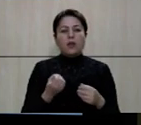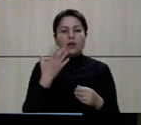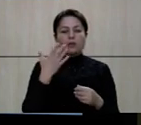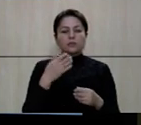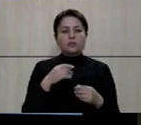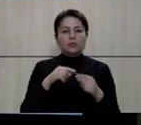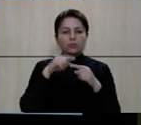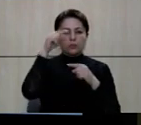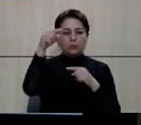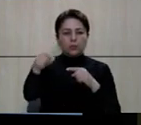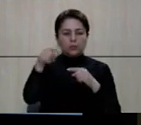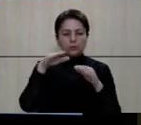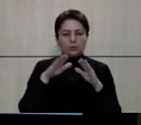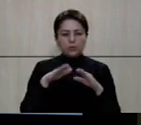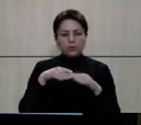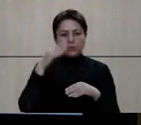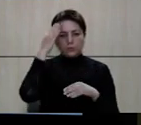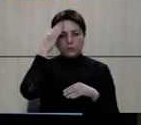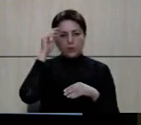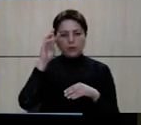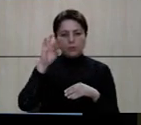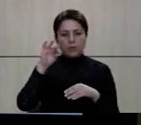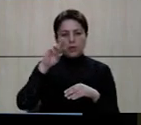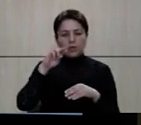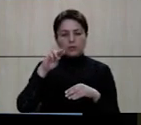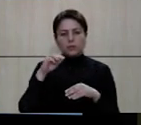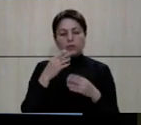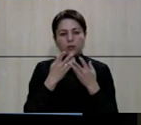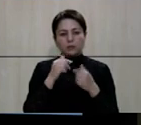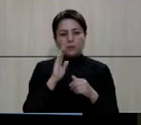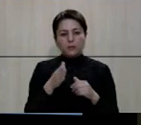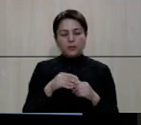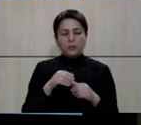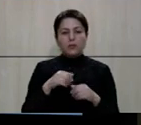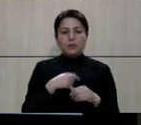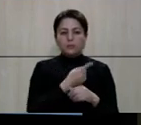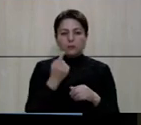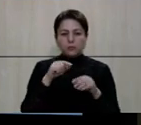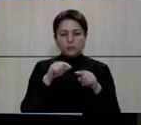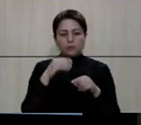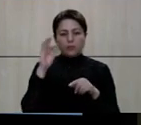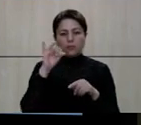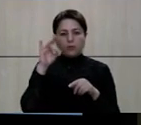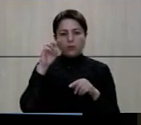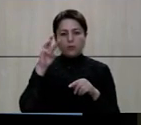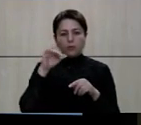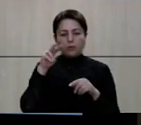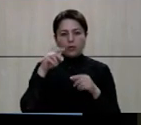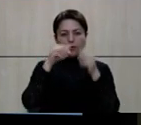joylashganini miyasida hisoblab oladi. Demak, biz buni formula yordamida hisoblashni bilamiz.